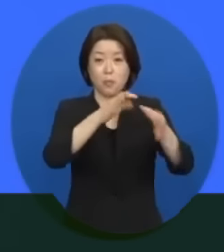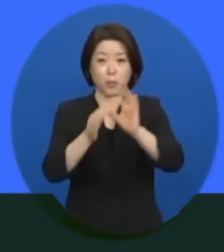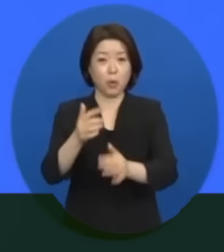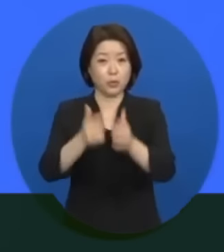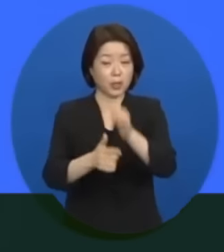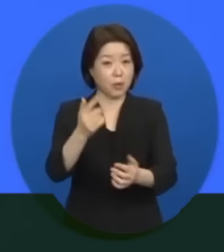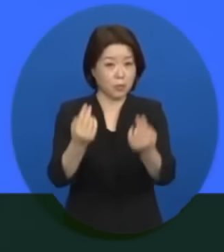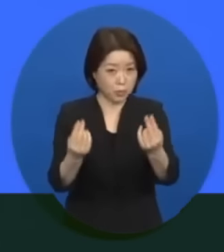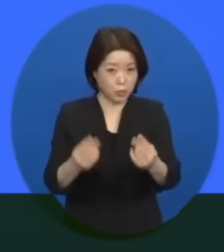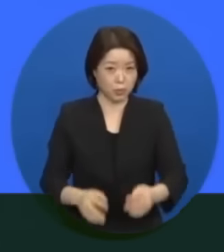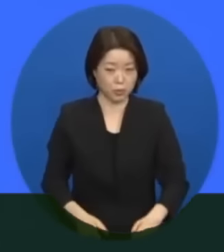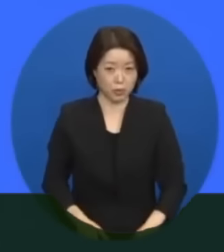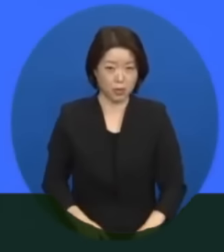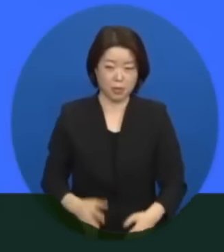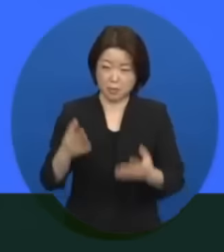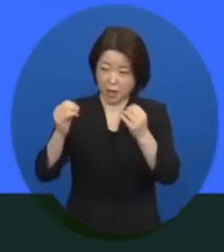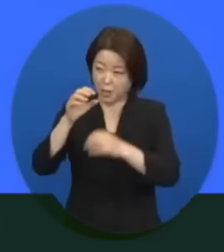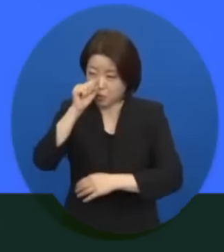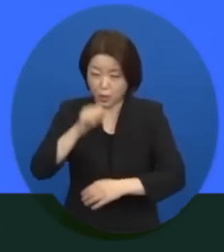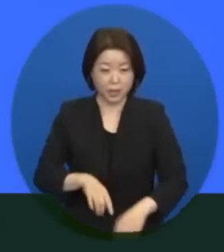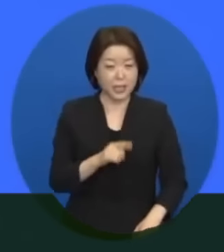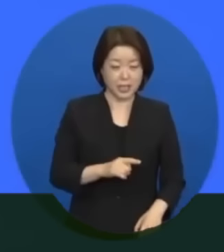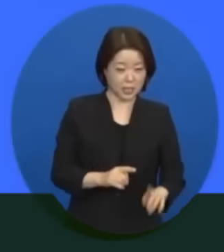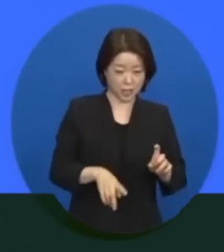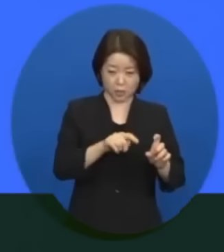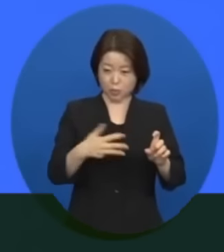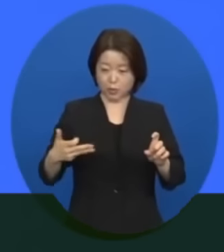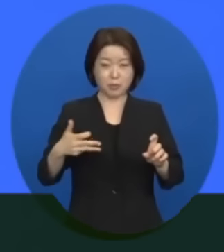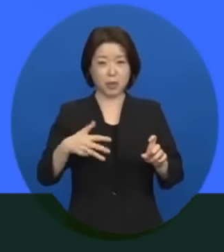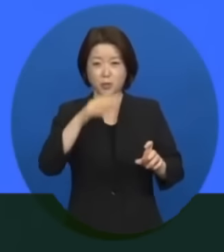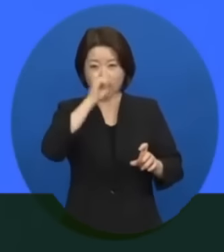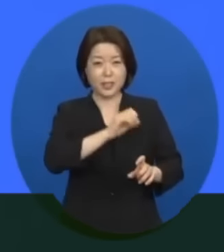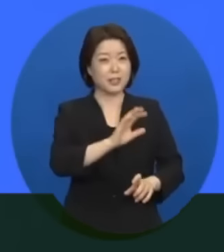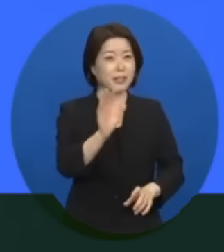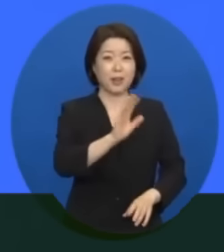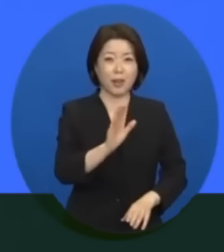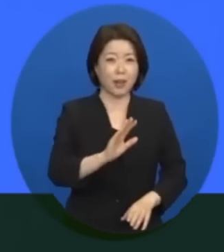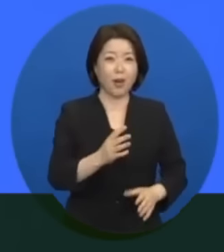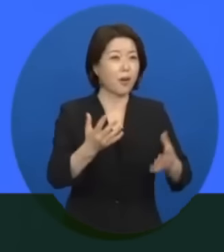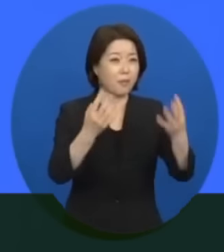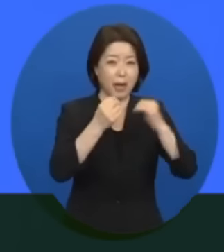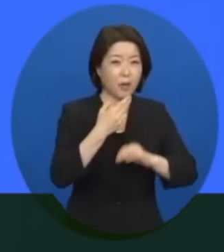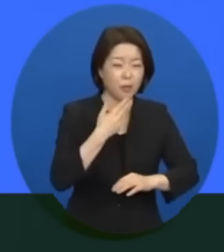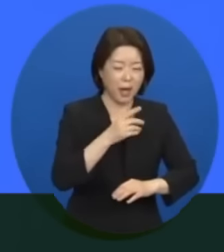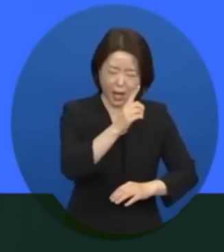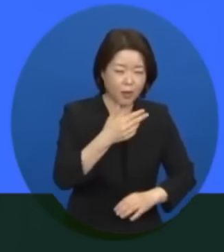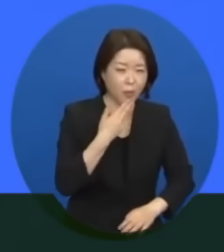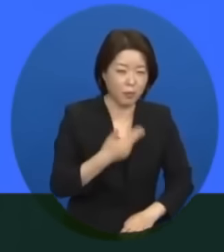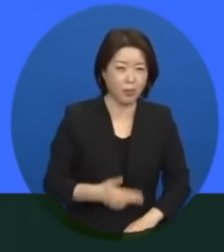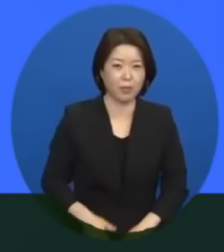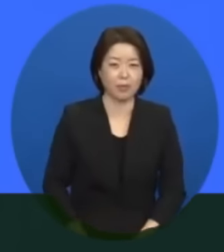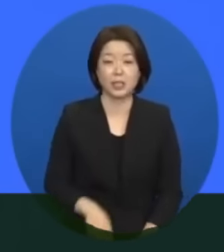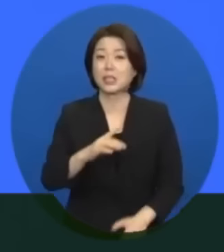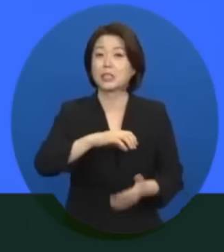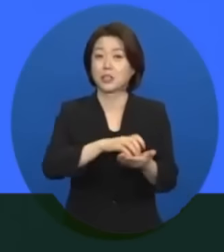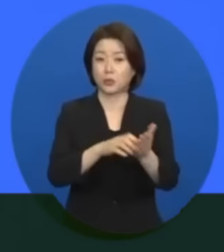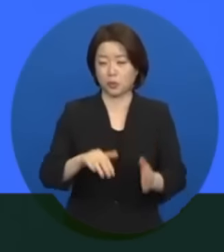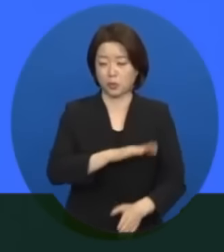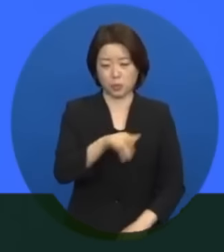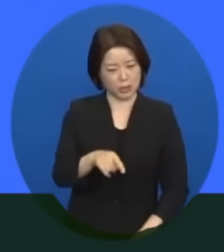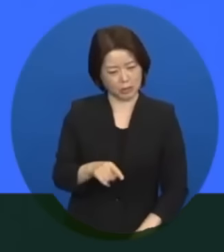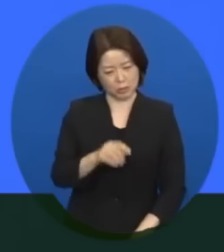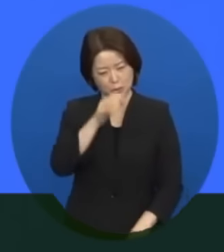이구절은 별로 좋아하지 않죠 그렇죠가 저는이 구절 좋아한다 하시는 분은 한 번도 벤 적이 없습니다 그 정도로 우리가 별로